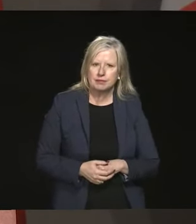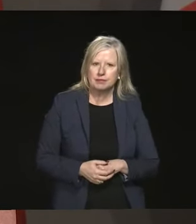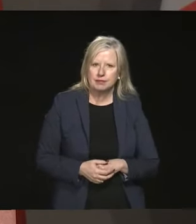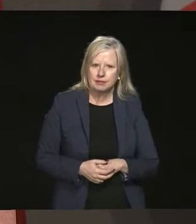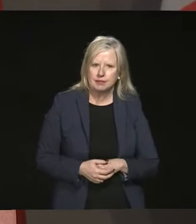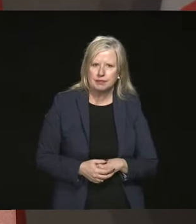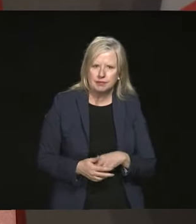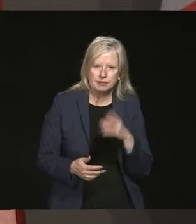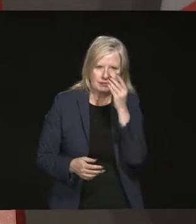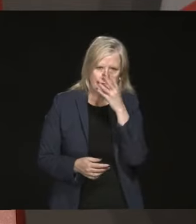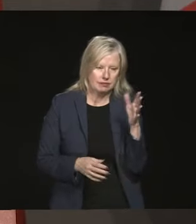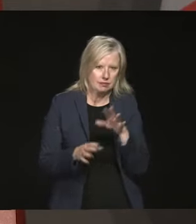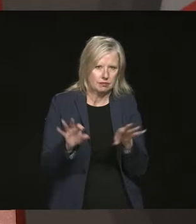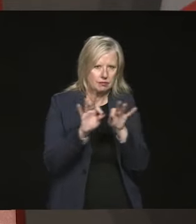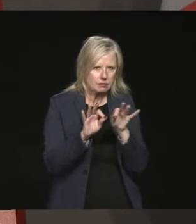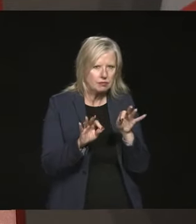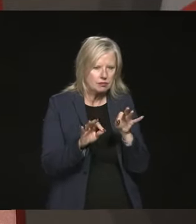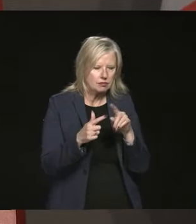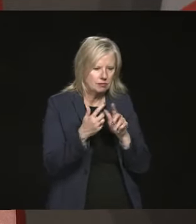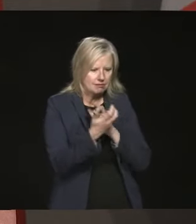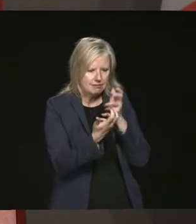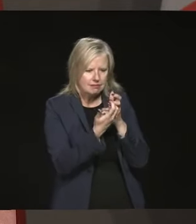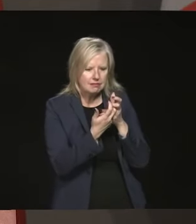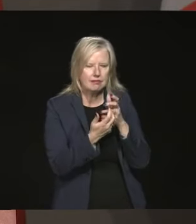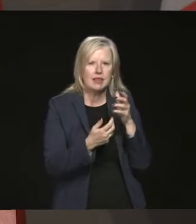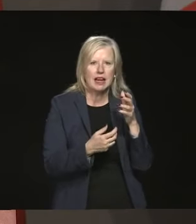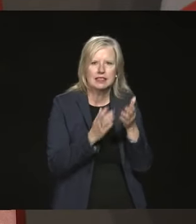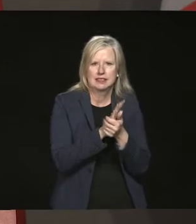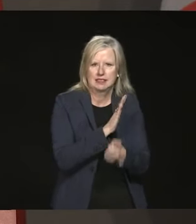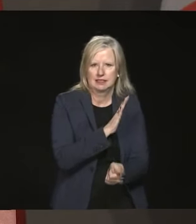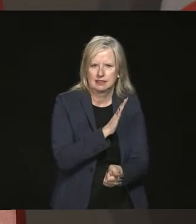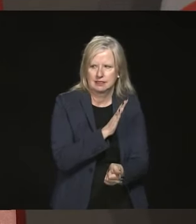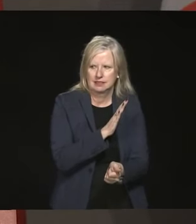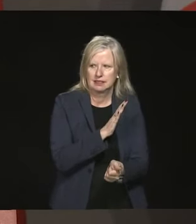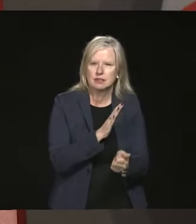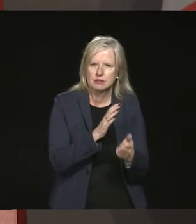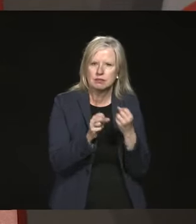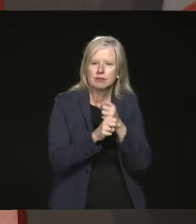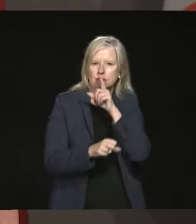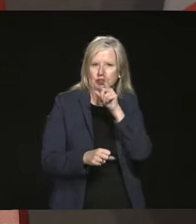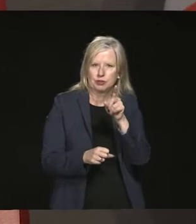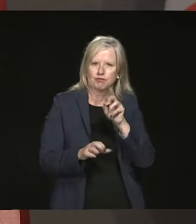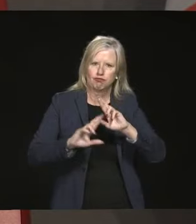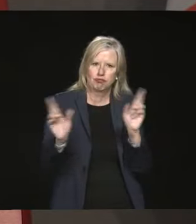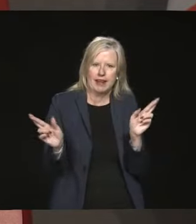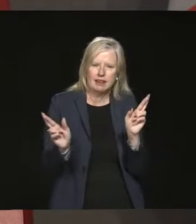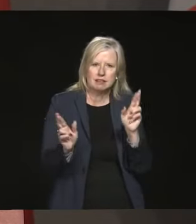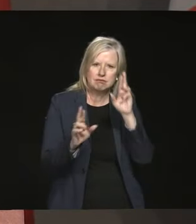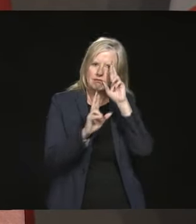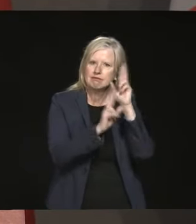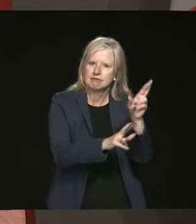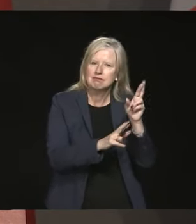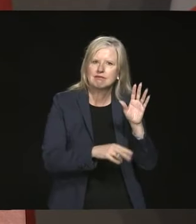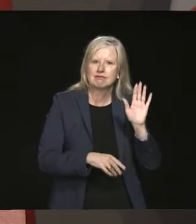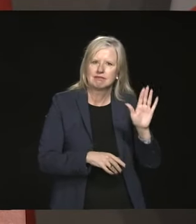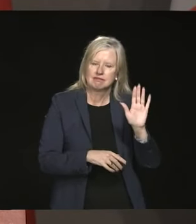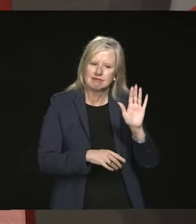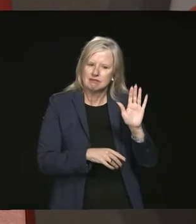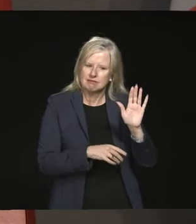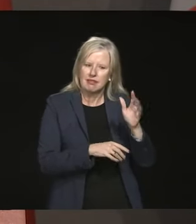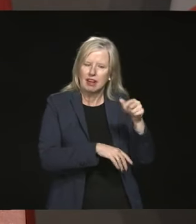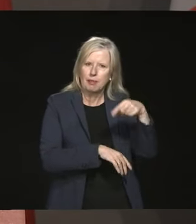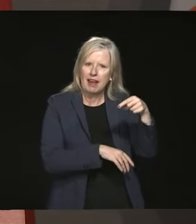those leadership skills provincial, donc d'appui and to à ce qui ensure that existe we déjà sur le respect terrain. the leadership of the provinces. Mais combien de